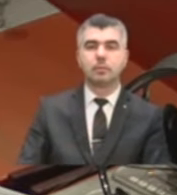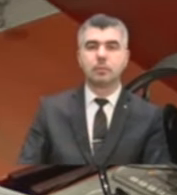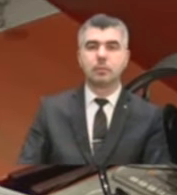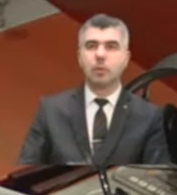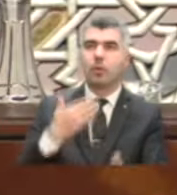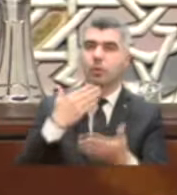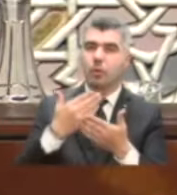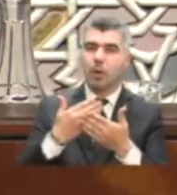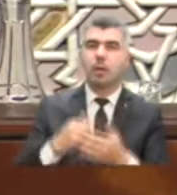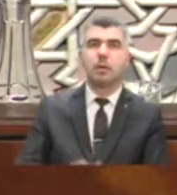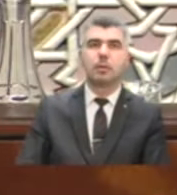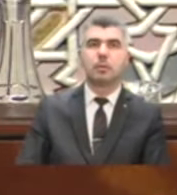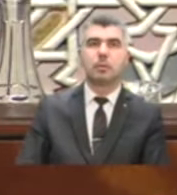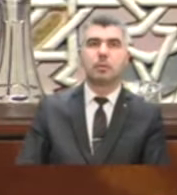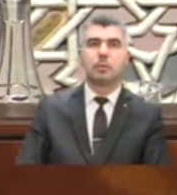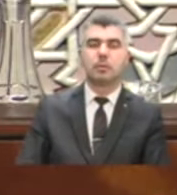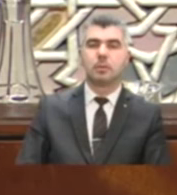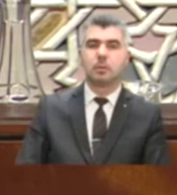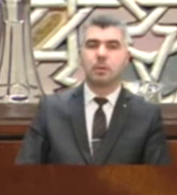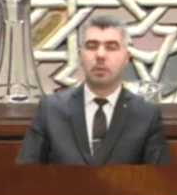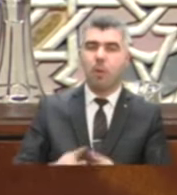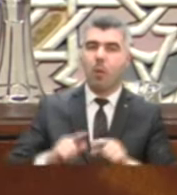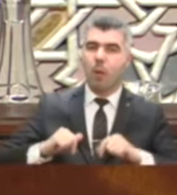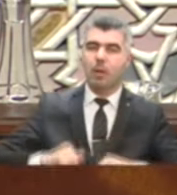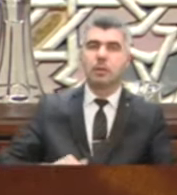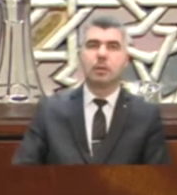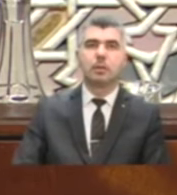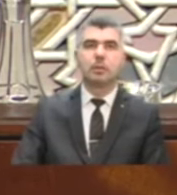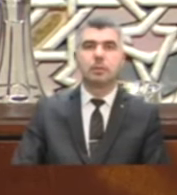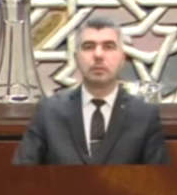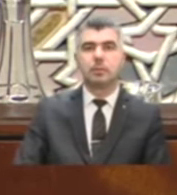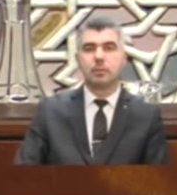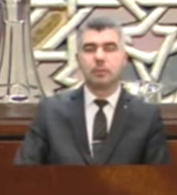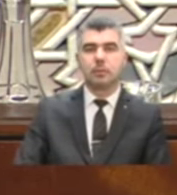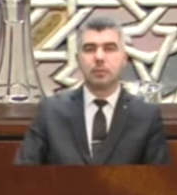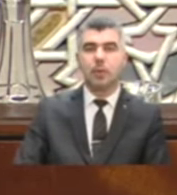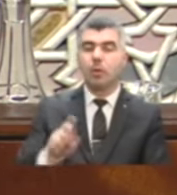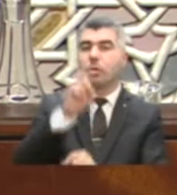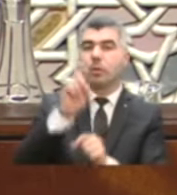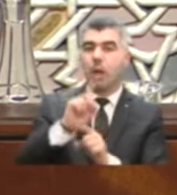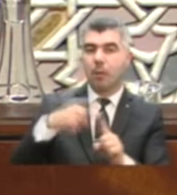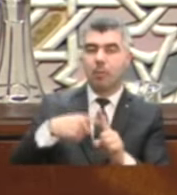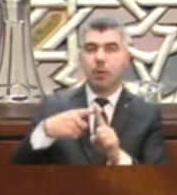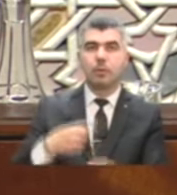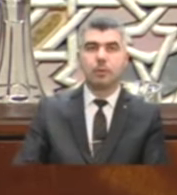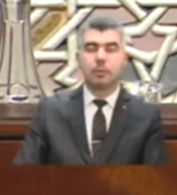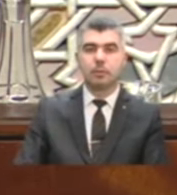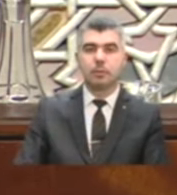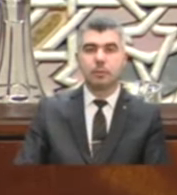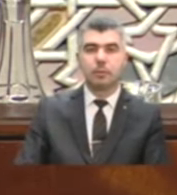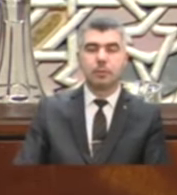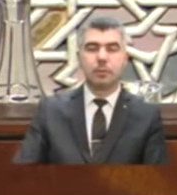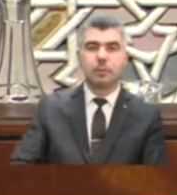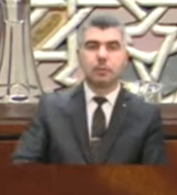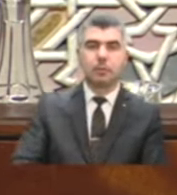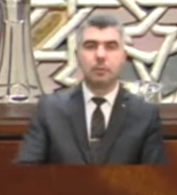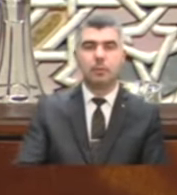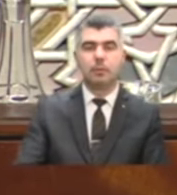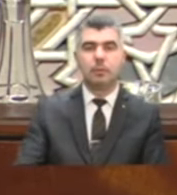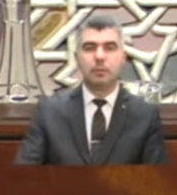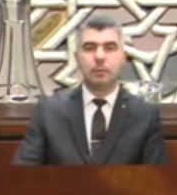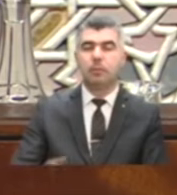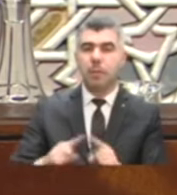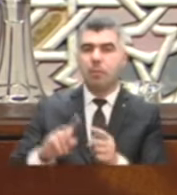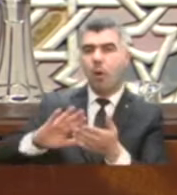كانت هذه شكرا السيد النائب. السيد الوزير، تعقيب السيد النائب عن الفريق الحركي. السيد الوزير،